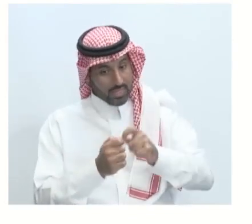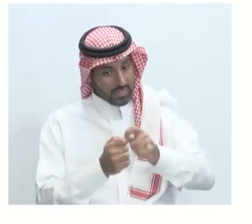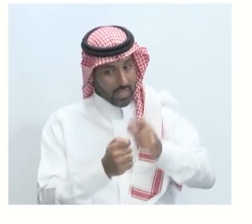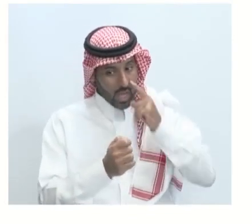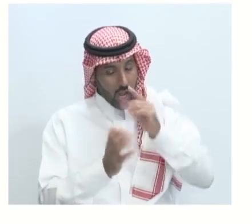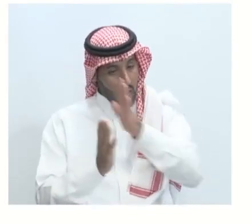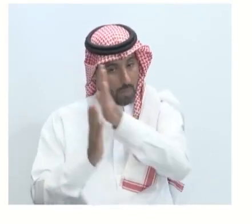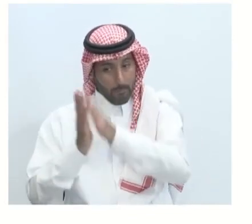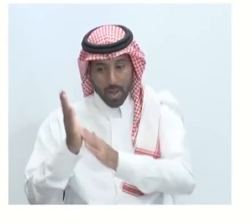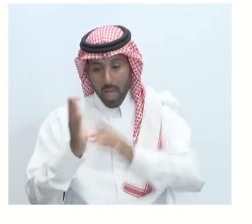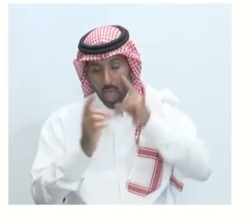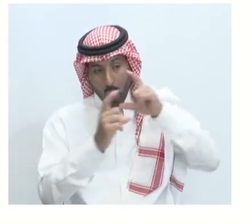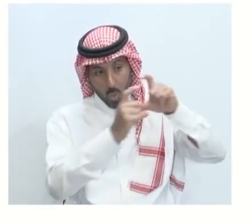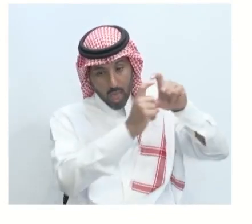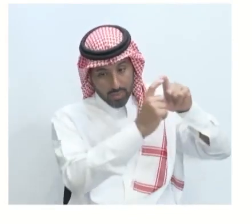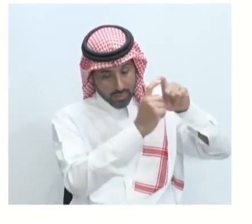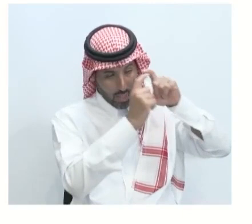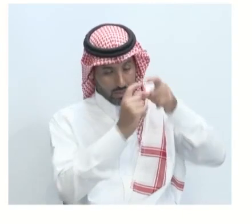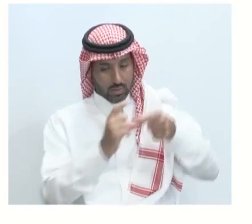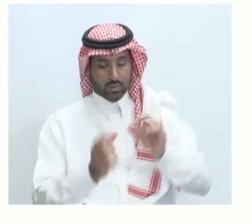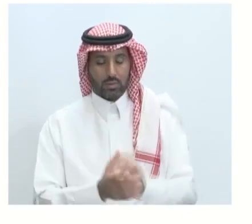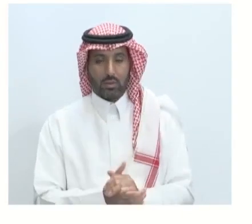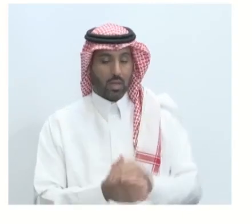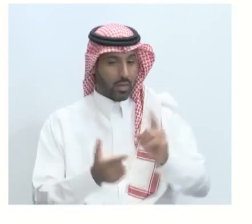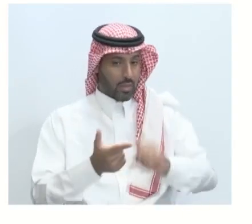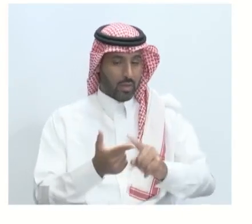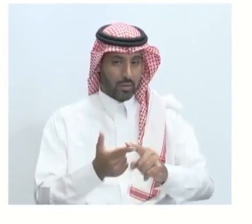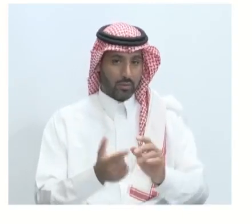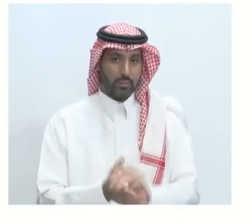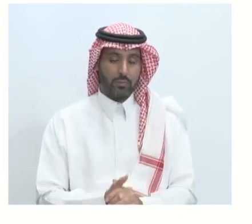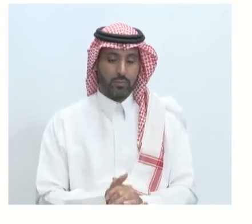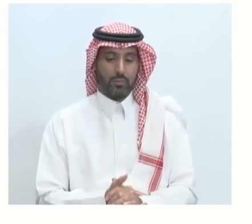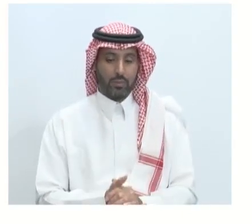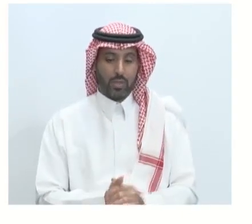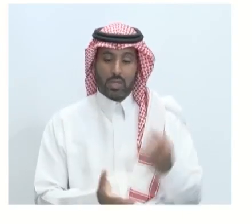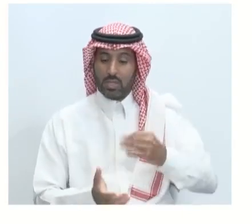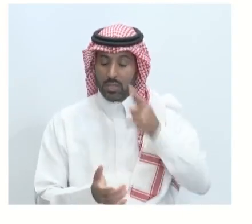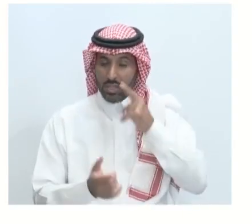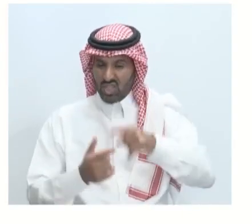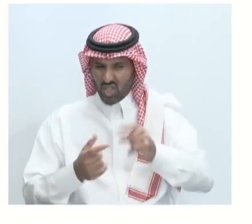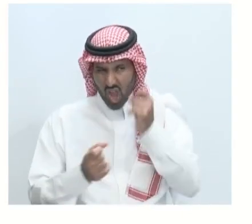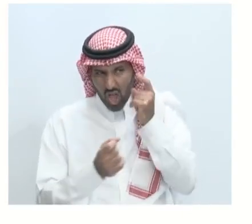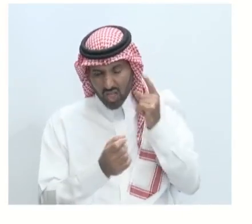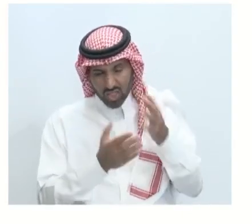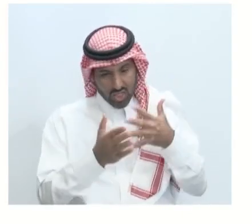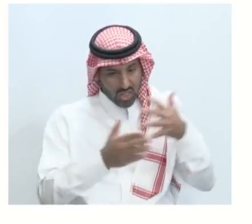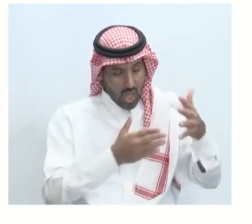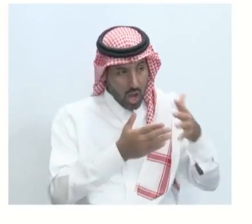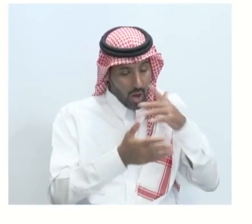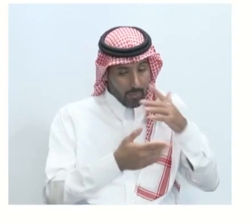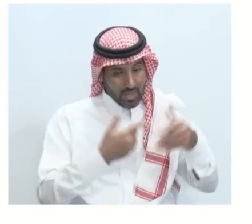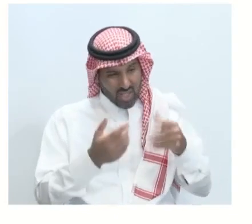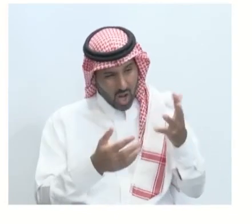المرايا والعدسات ثانيا استخدام اجهزه استشعار ومعالجه